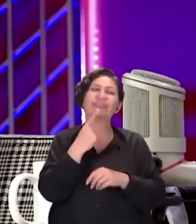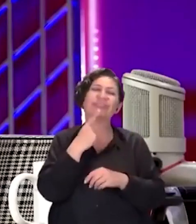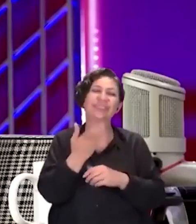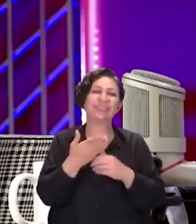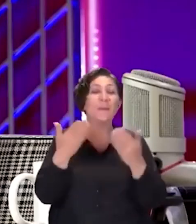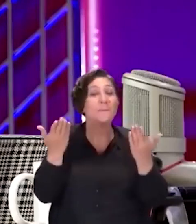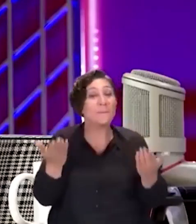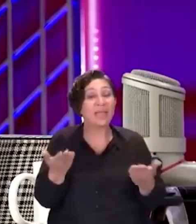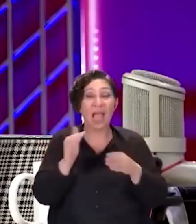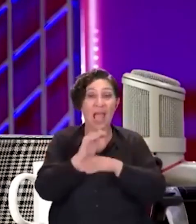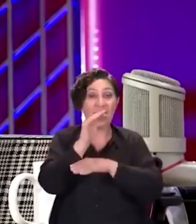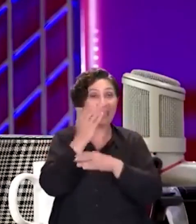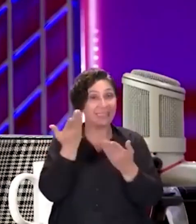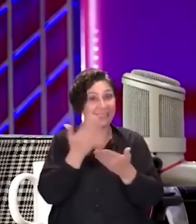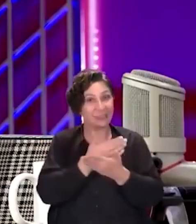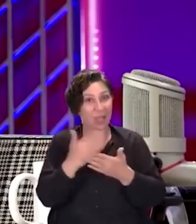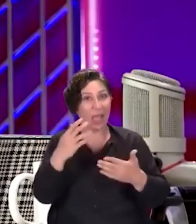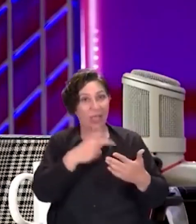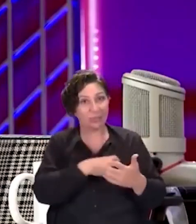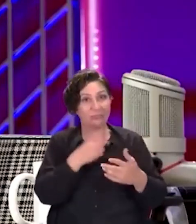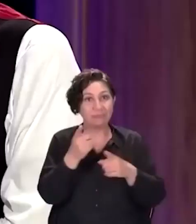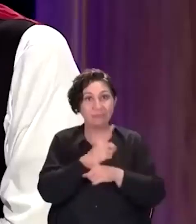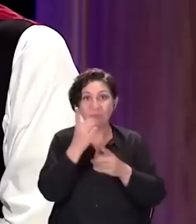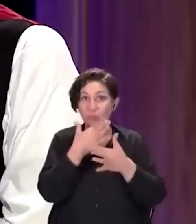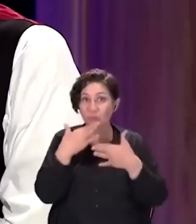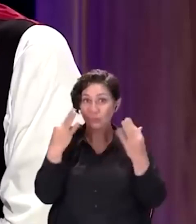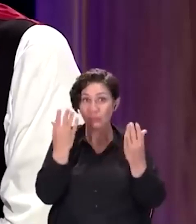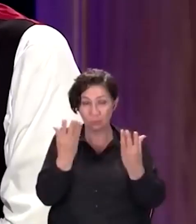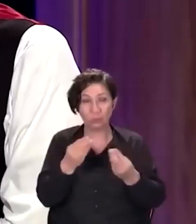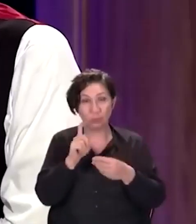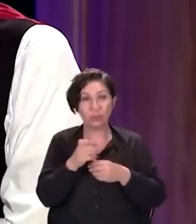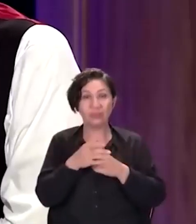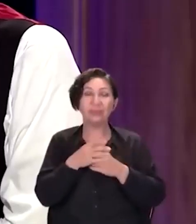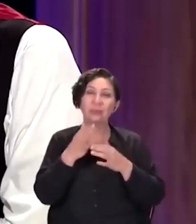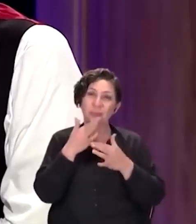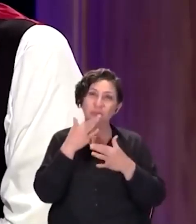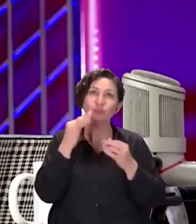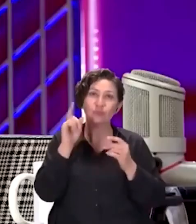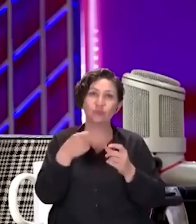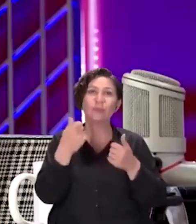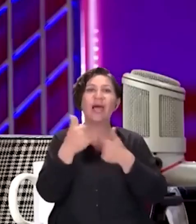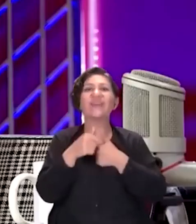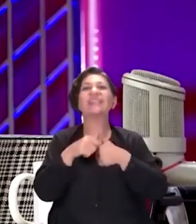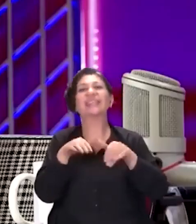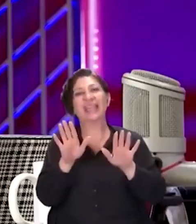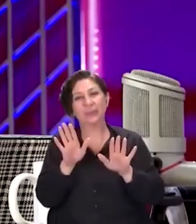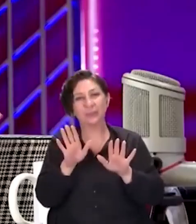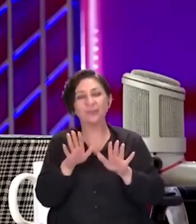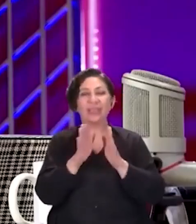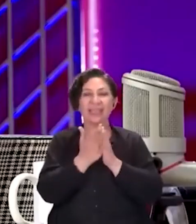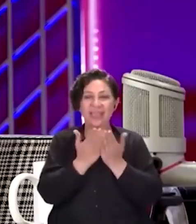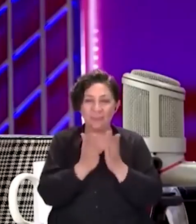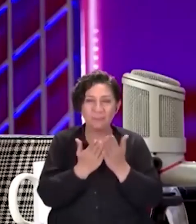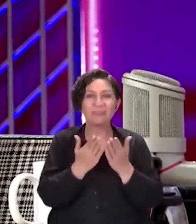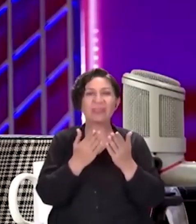tatlısın. Peki ne oldu? Hayatın nasıl gidiyor? Aşk meşk filan bir mutluluğu buldun mu? Yani mutluluğu buldum ama evli değilim şu anda. İşte